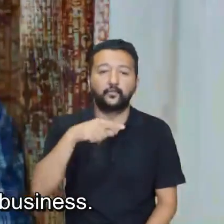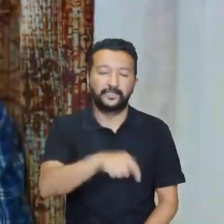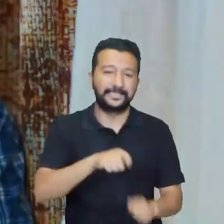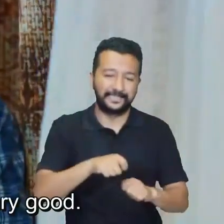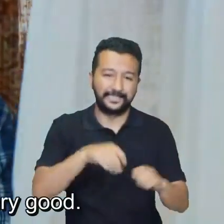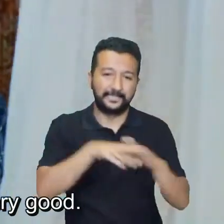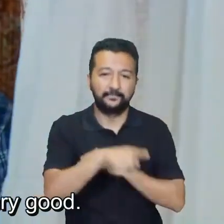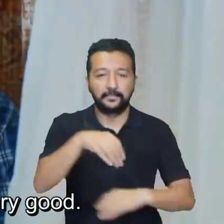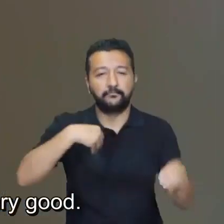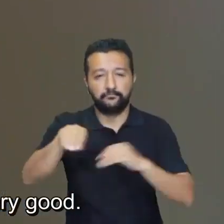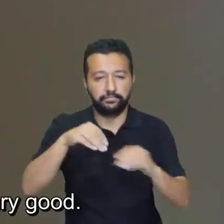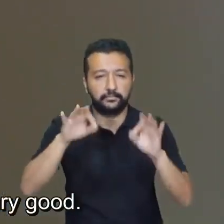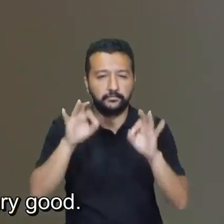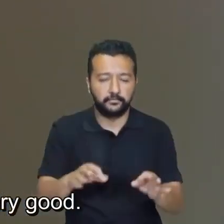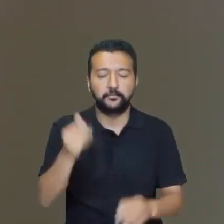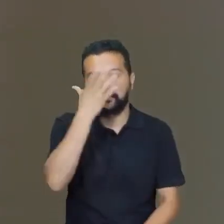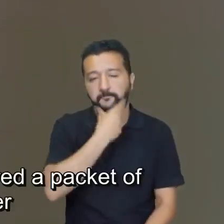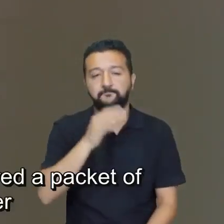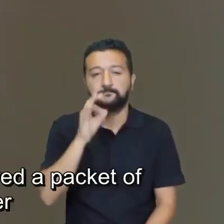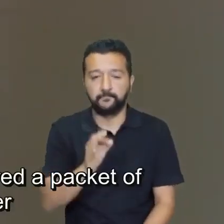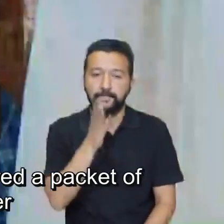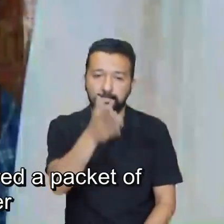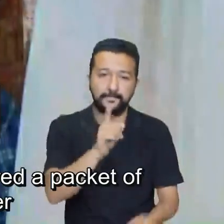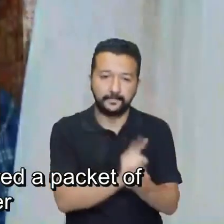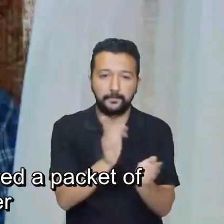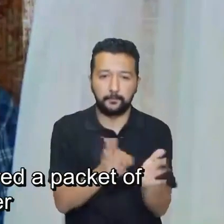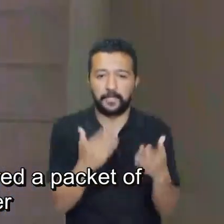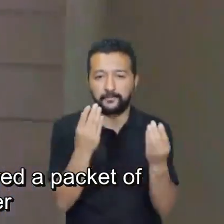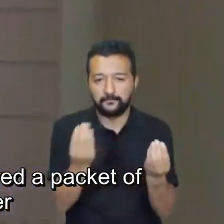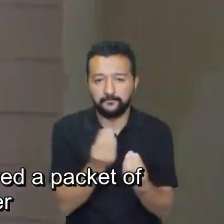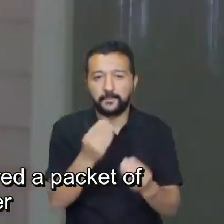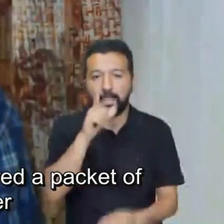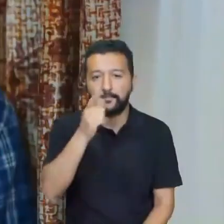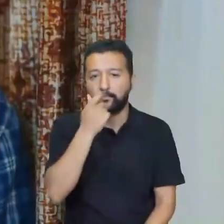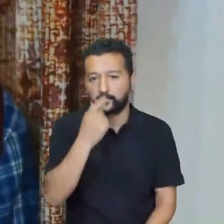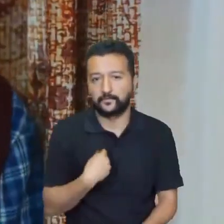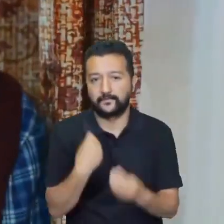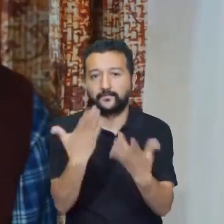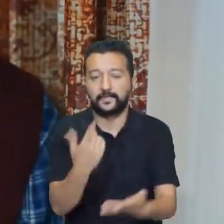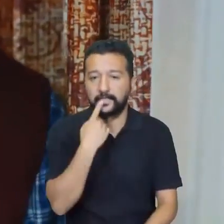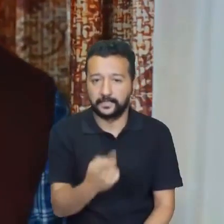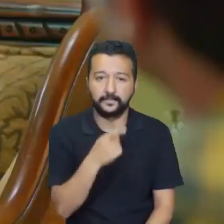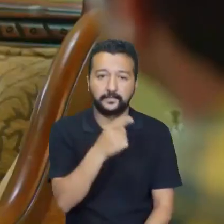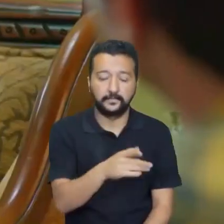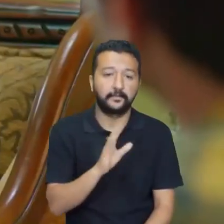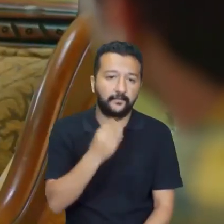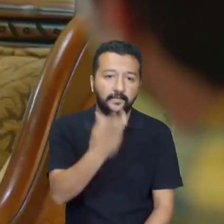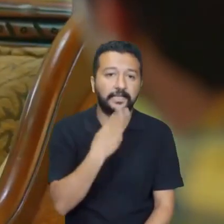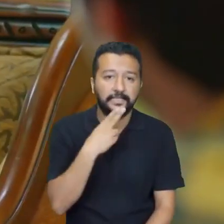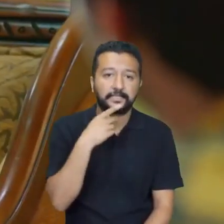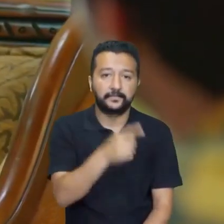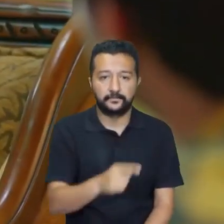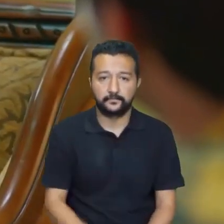işindeyiz. Satışlarımız iyi, çok güzel. Gittik tabii bir paket bir leblebi tozu ikram edelim dedik falan böyle. Verdik,